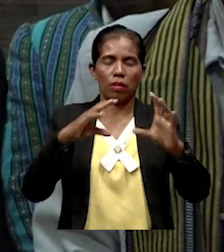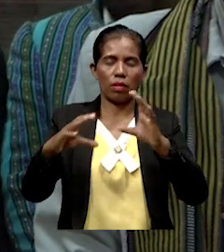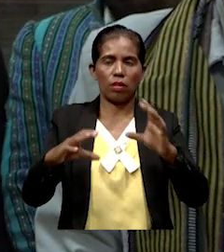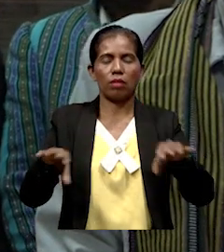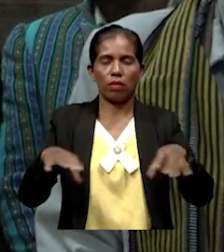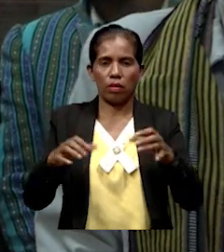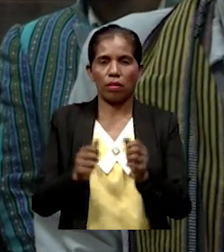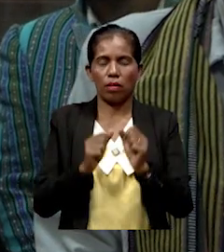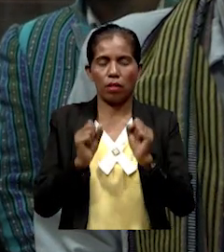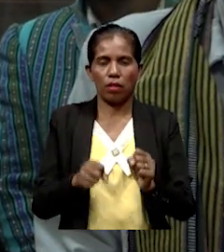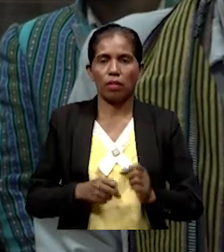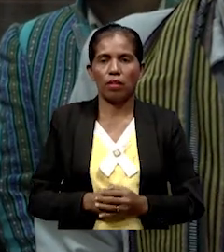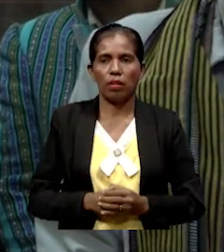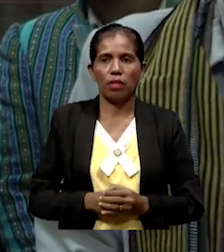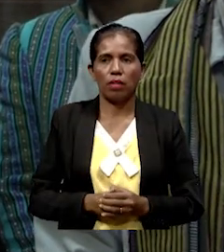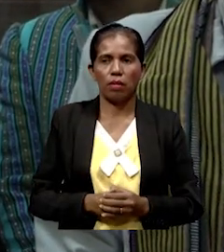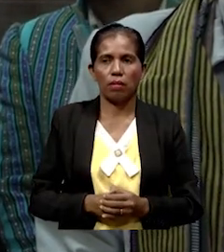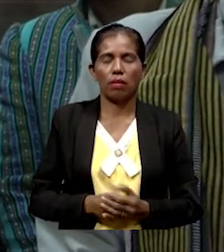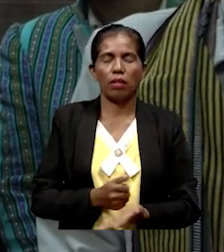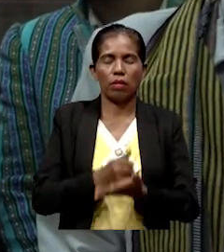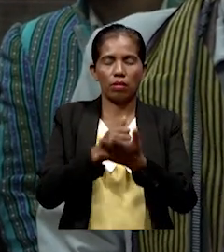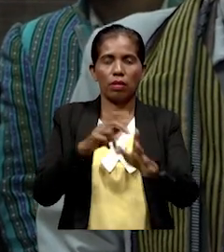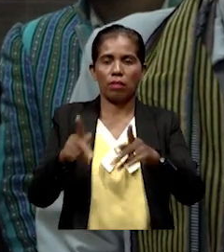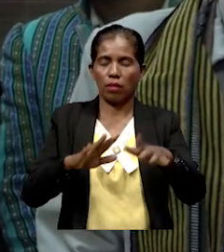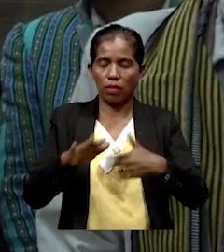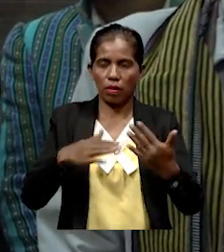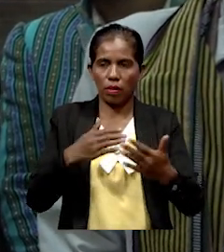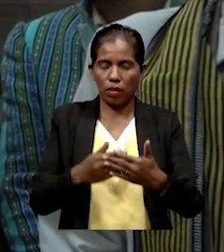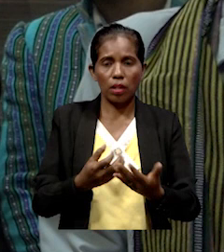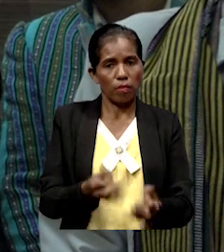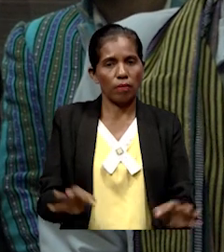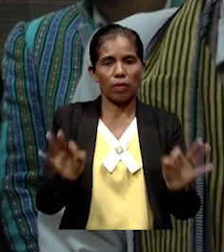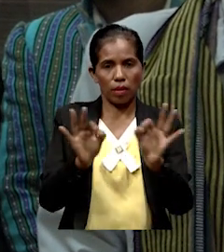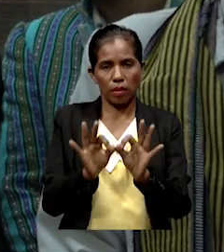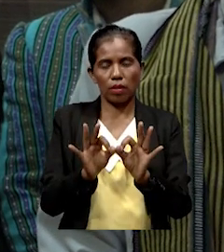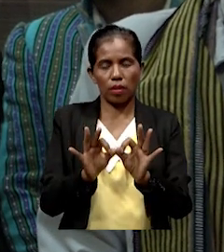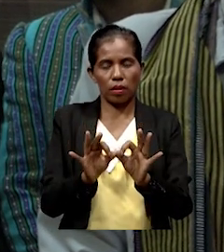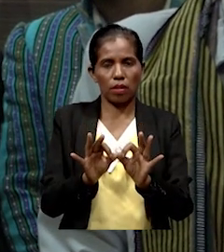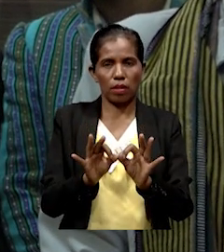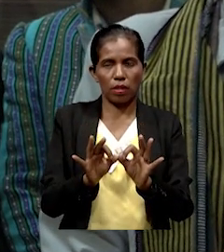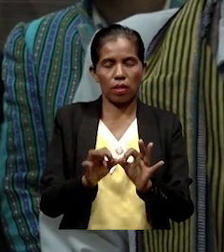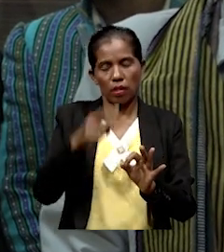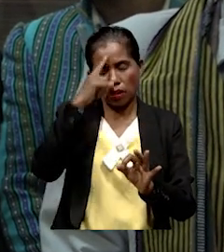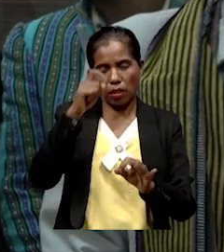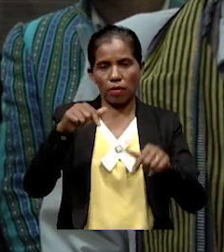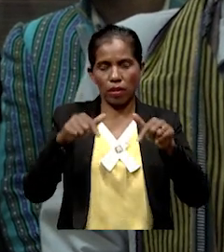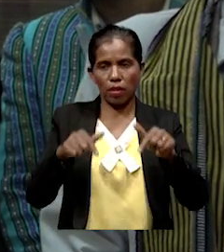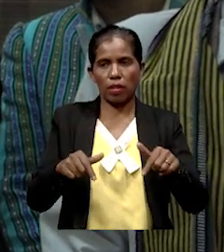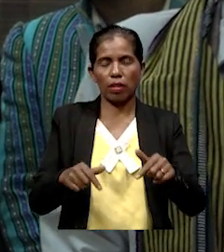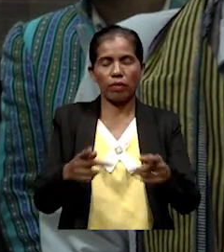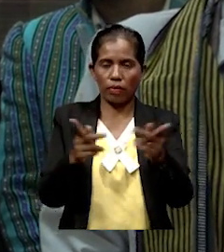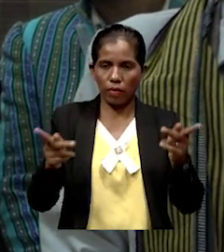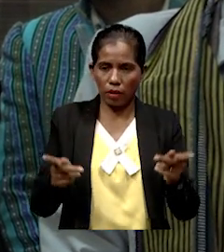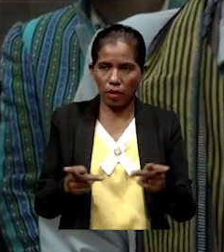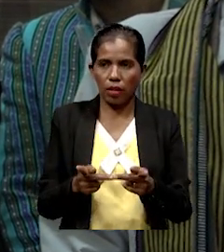apa namanya pengabdian masyarakat bersama ini sangat penting karena disini banyak situs-situs yang